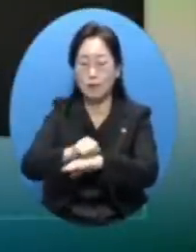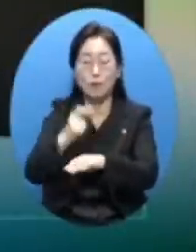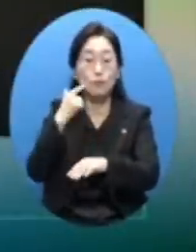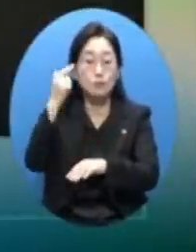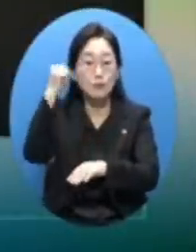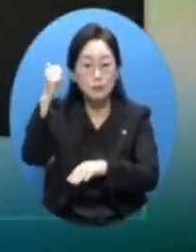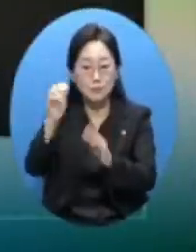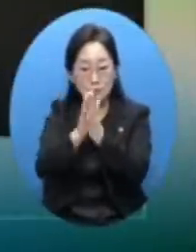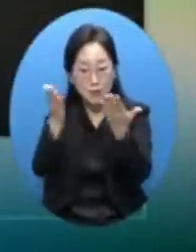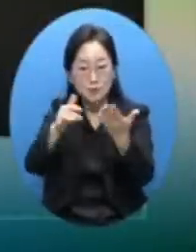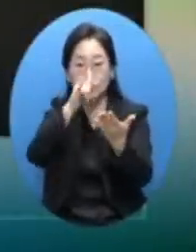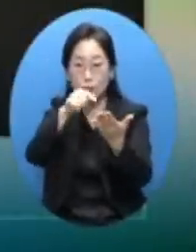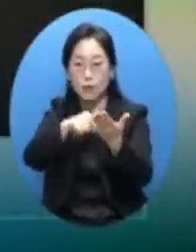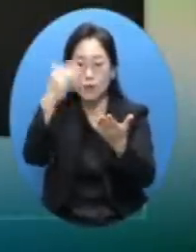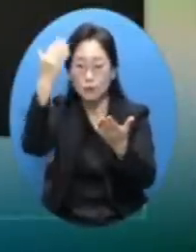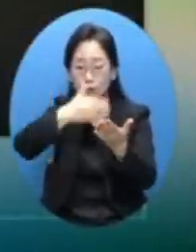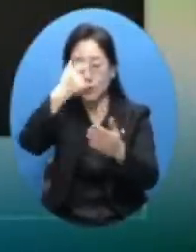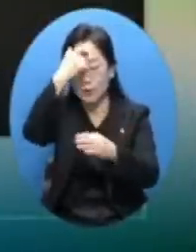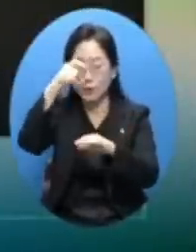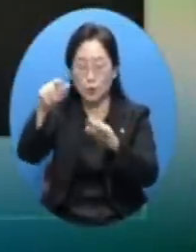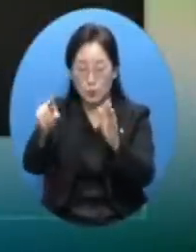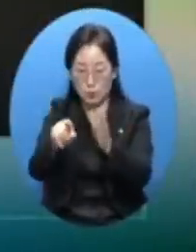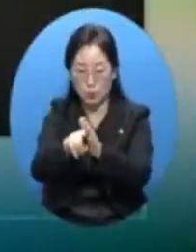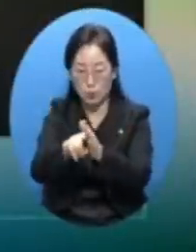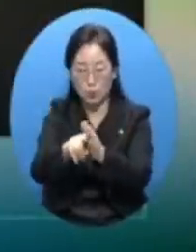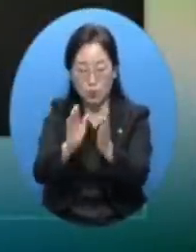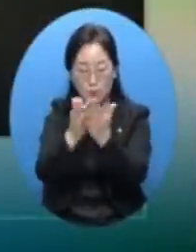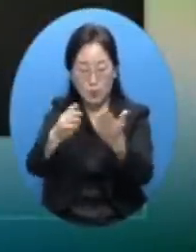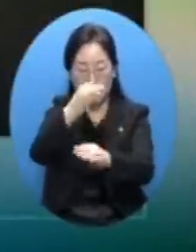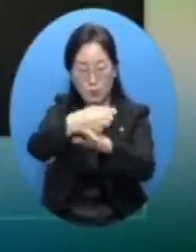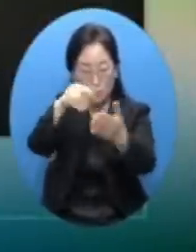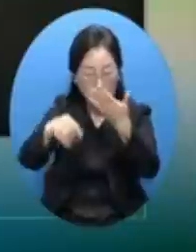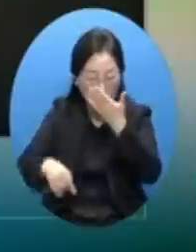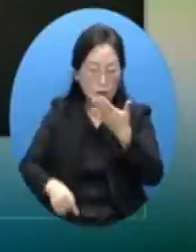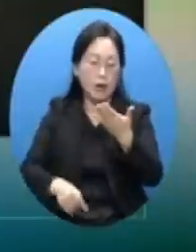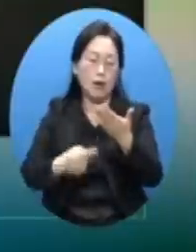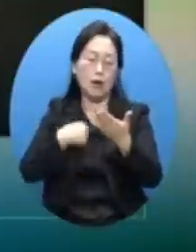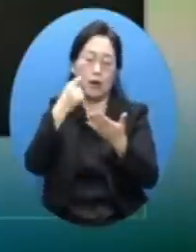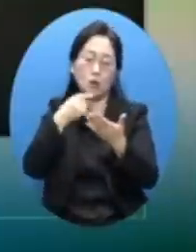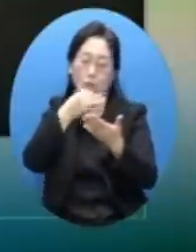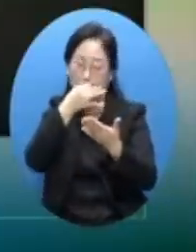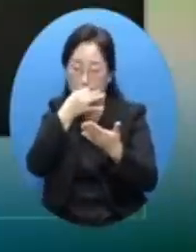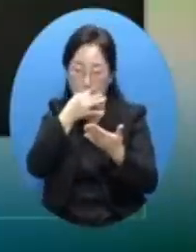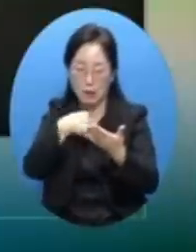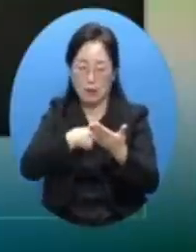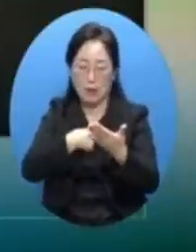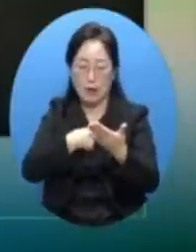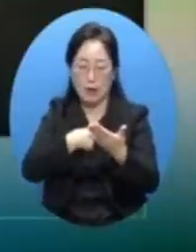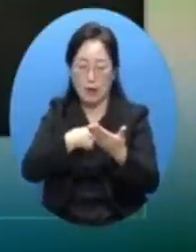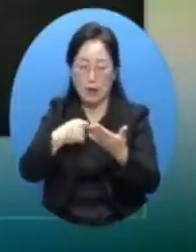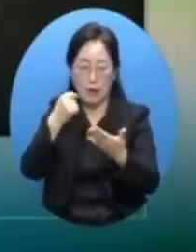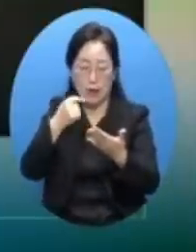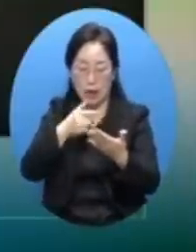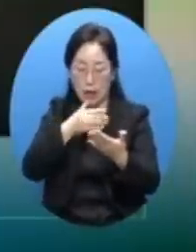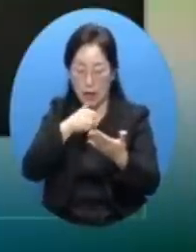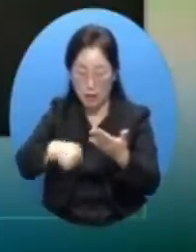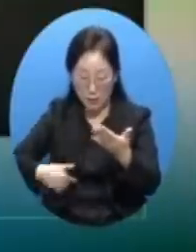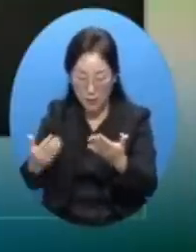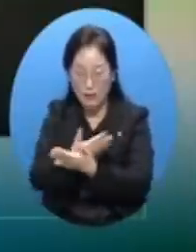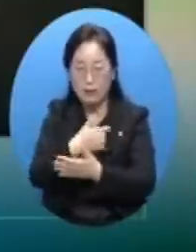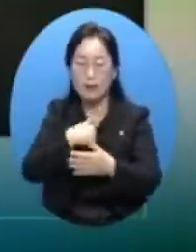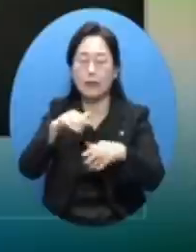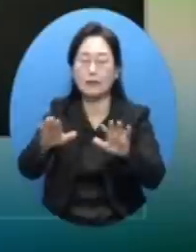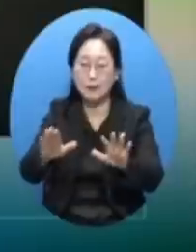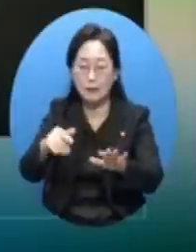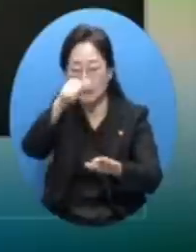큰 도전을 줄 것입니다. 자신의 지금까지 자신의 욕망 속에서 살았던 것을 회개했습니다. 이제 나는 남은